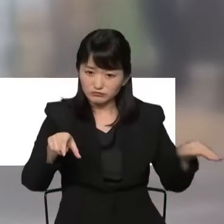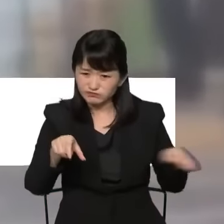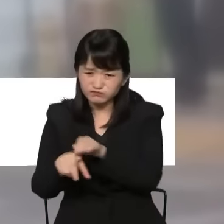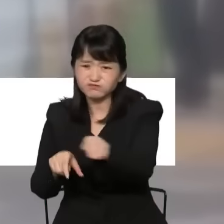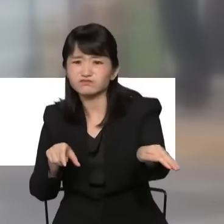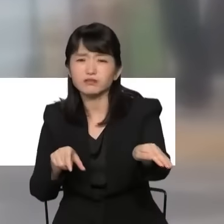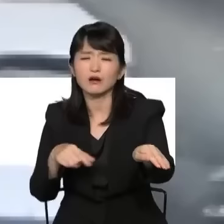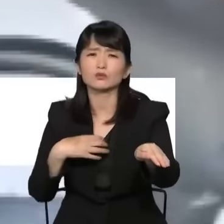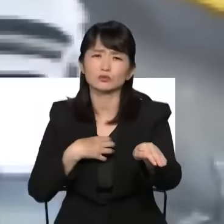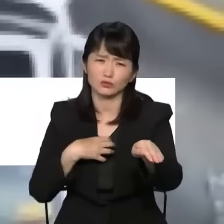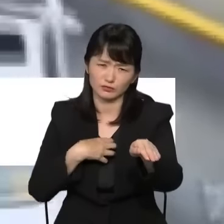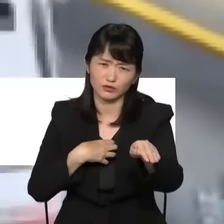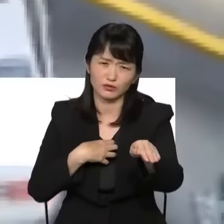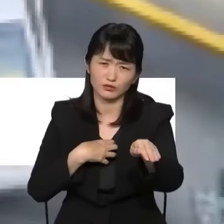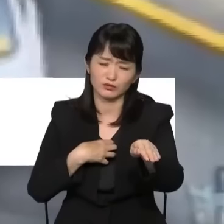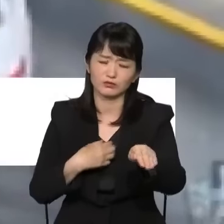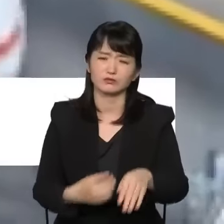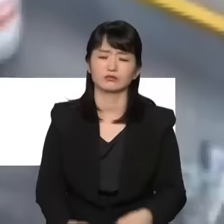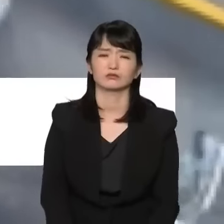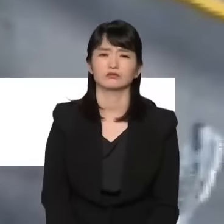거리다가